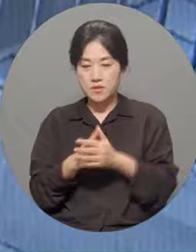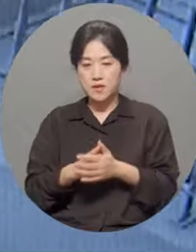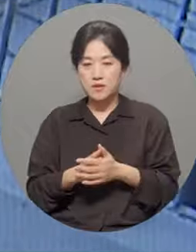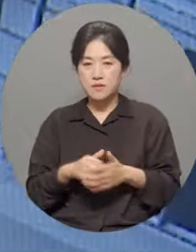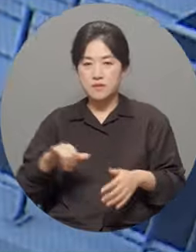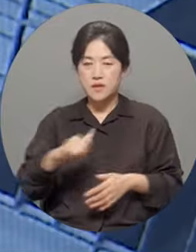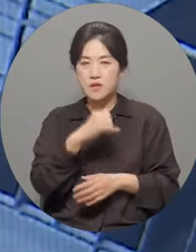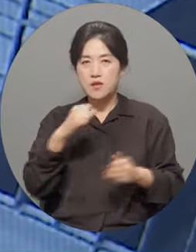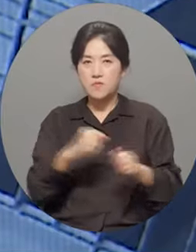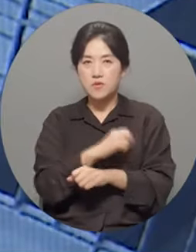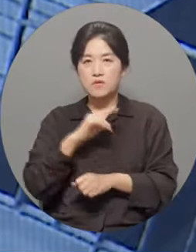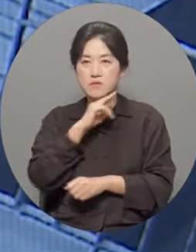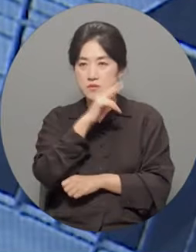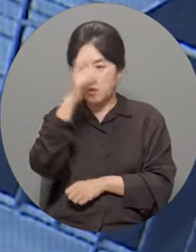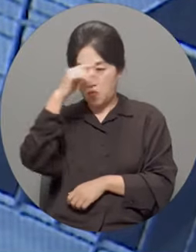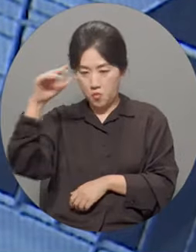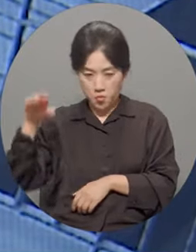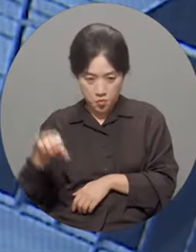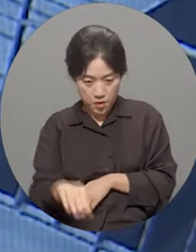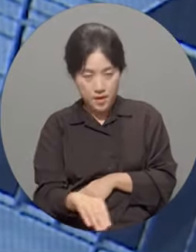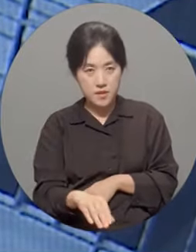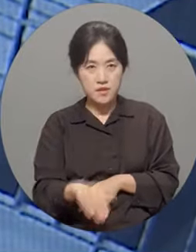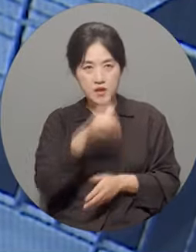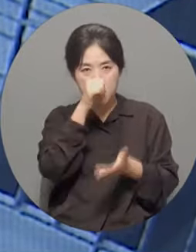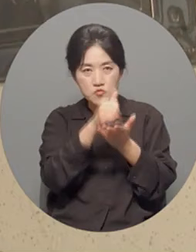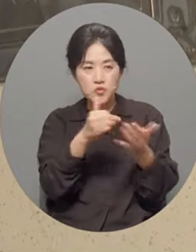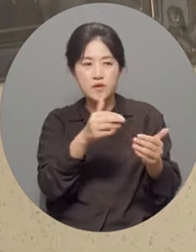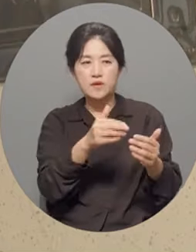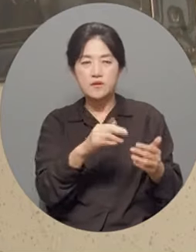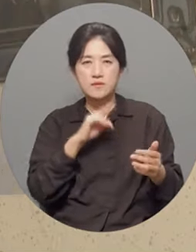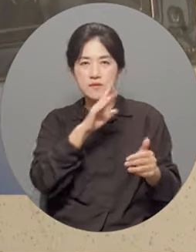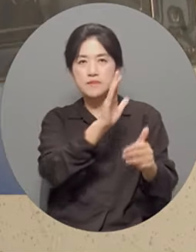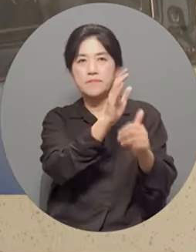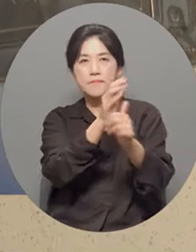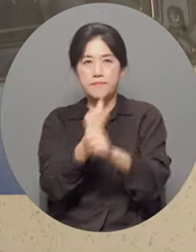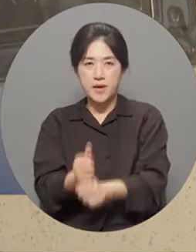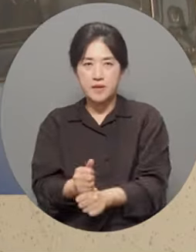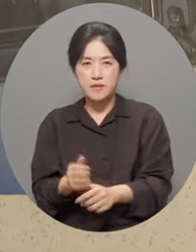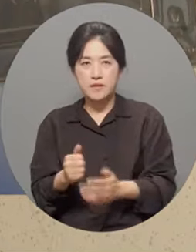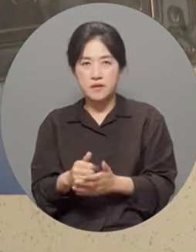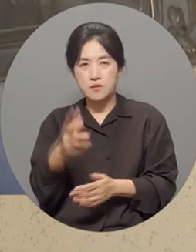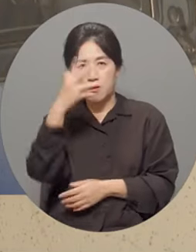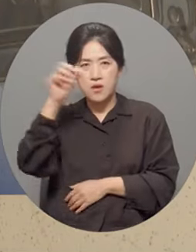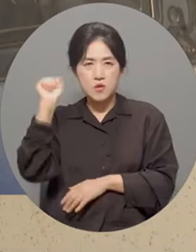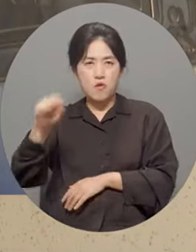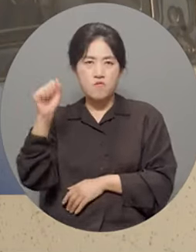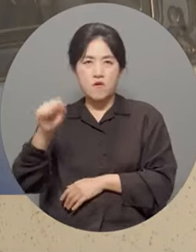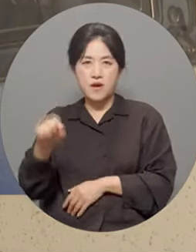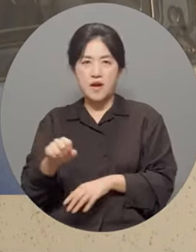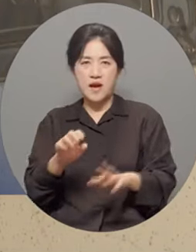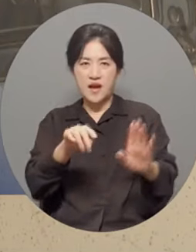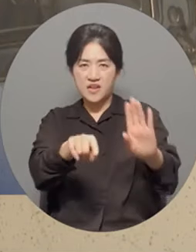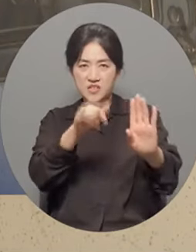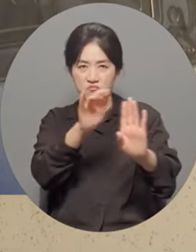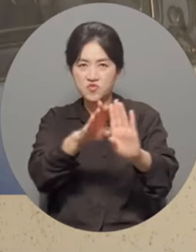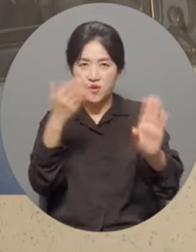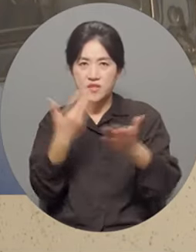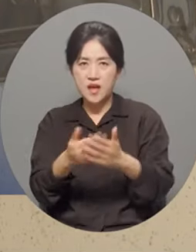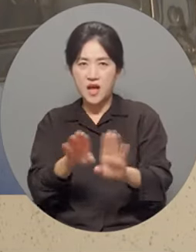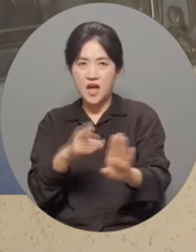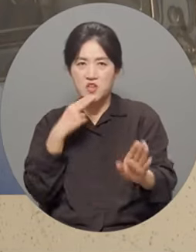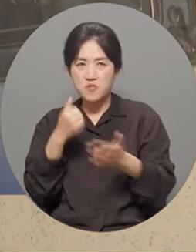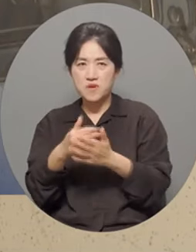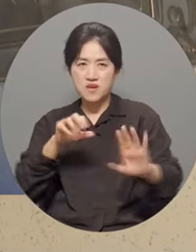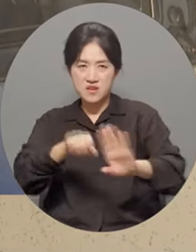의심 신고를 받은 경찰이 출동해 용의자를 체포한 겁니다. 황급하면서 안에 있으면 문 열어놨다, 뭐 안 열면